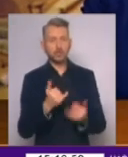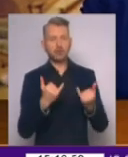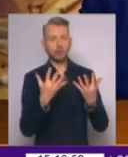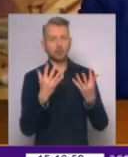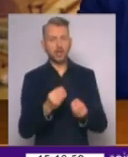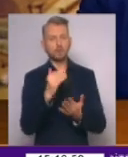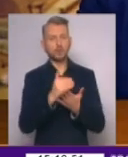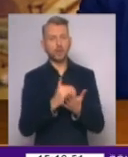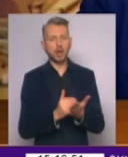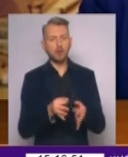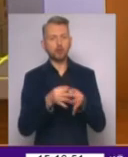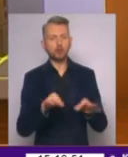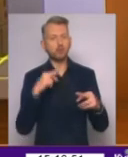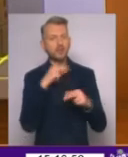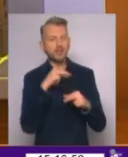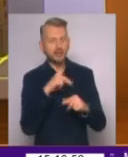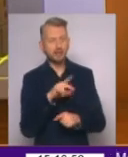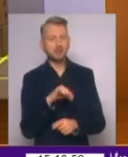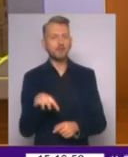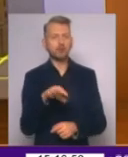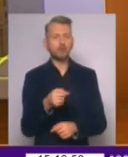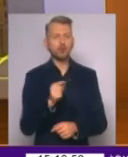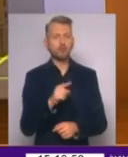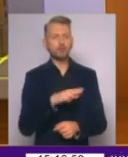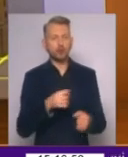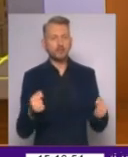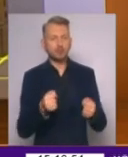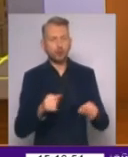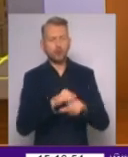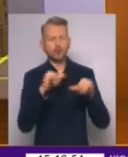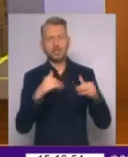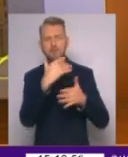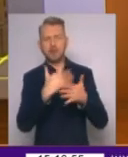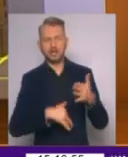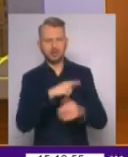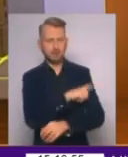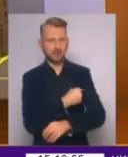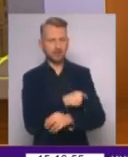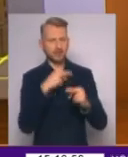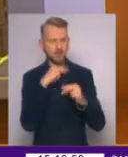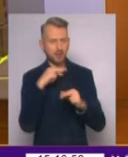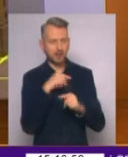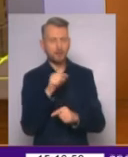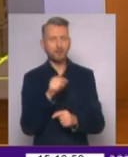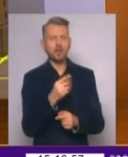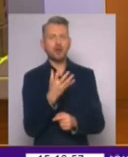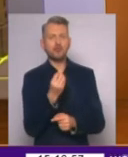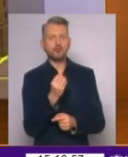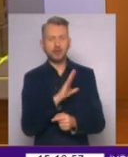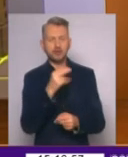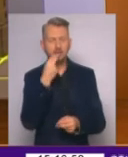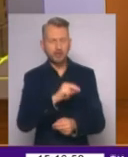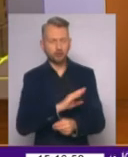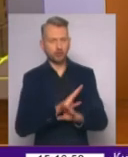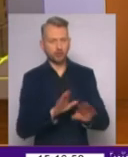день програма «Доступні ліки», при всьому тому, що зимою було знову розширення переліку цих медичних всіх препаратів, вона ще не